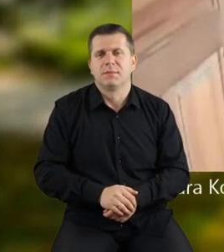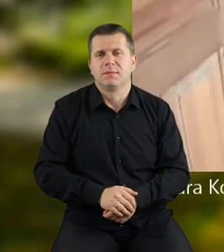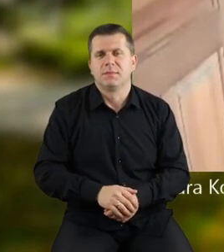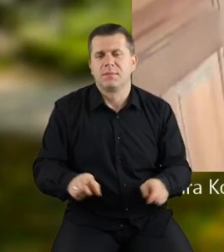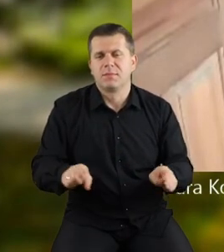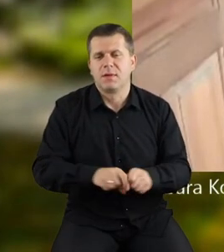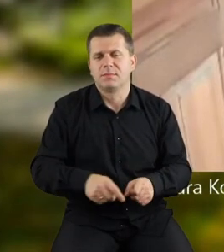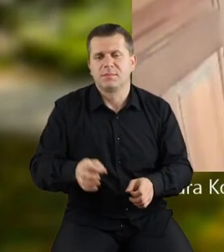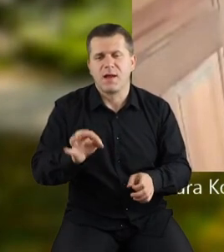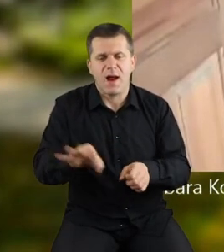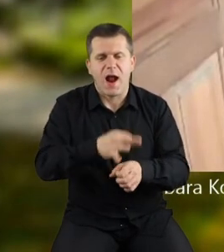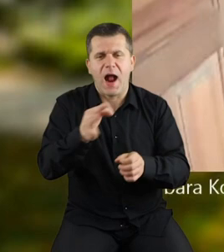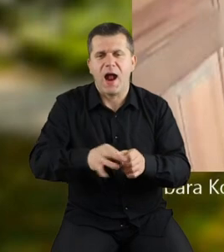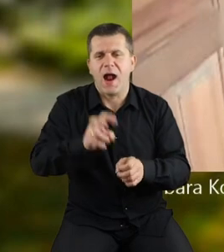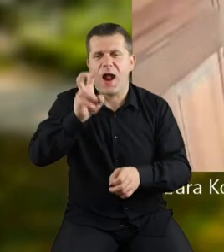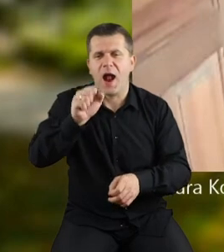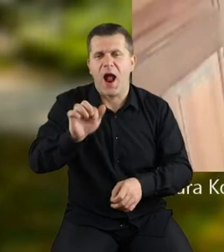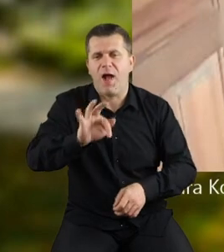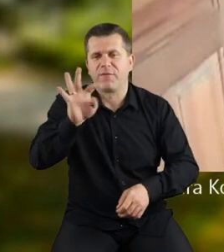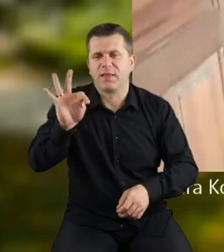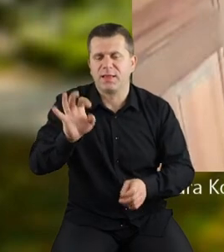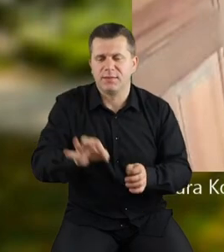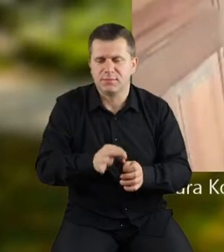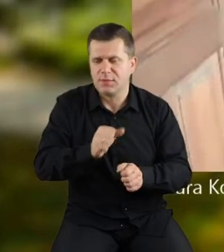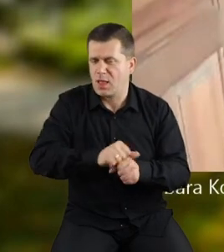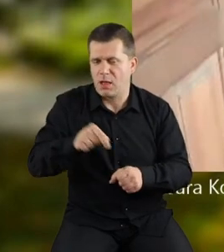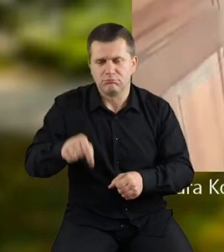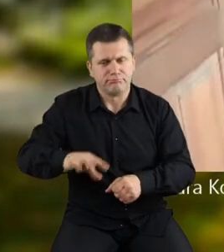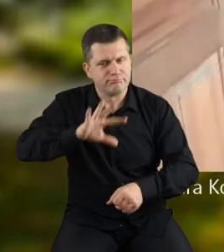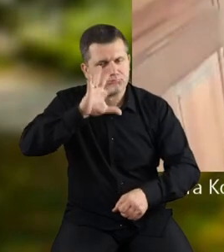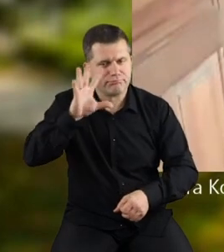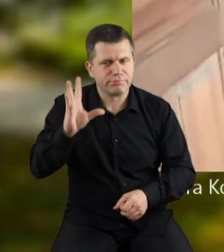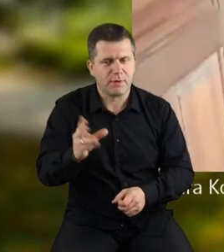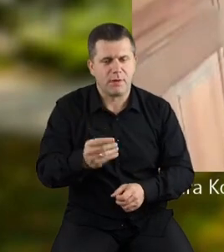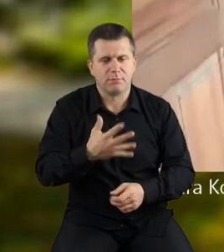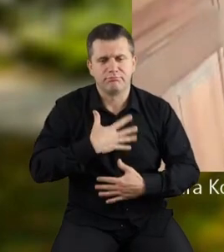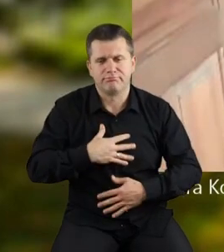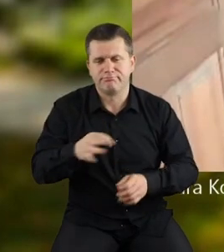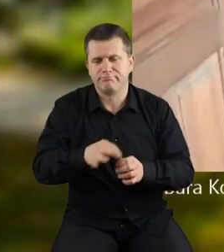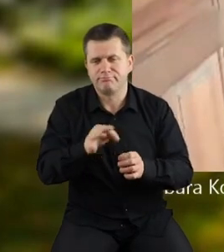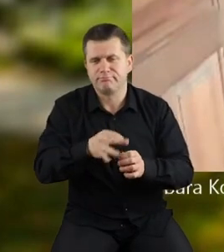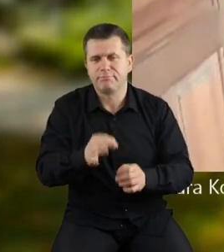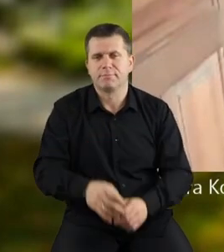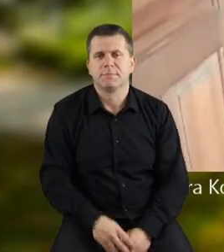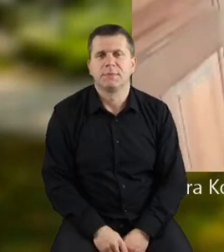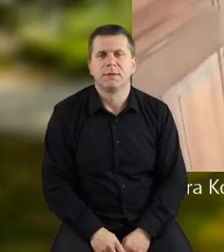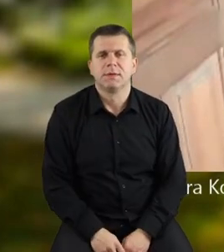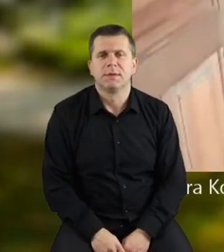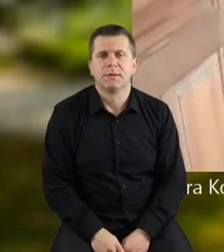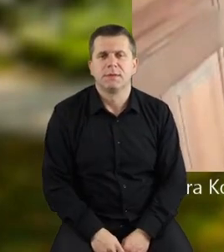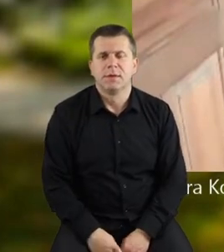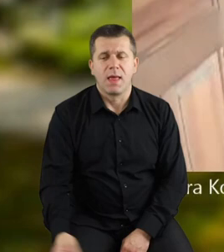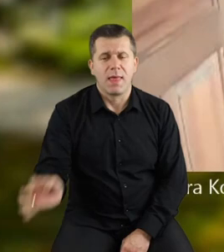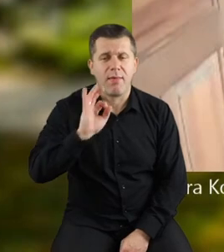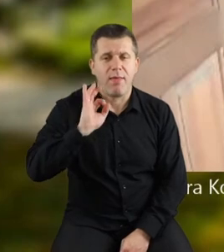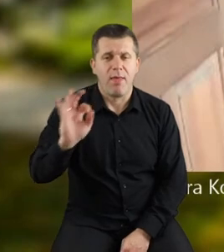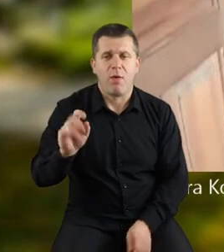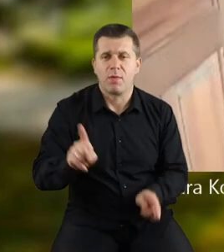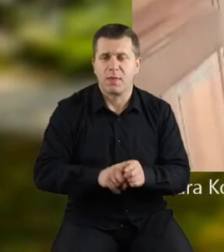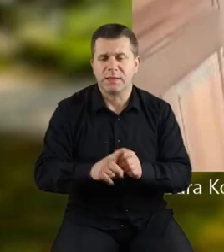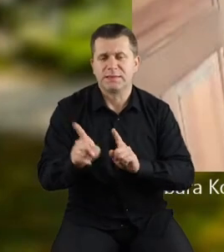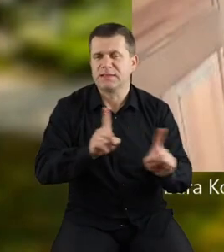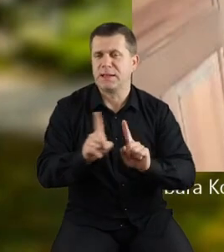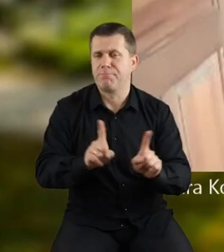o haft, który jest tutaj szczególnie piękny i pojawiają się